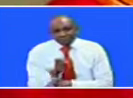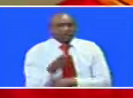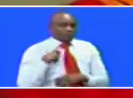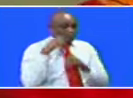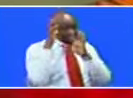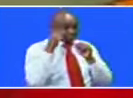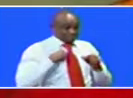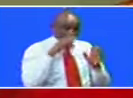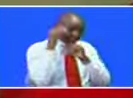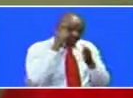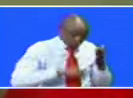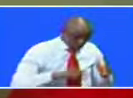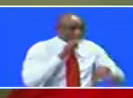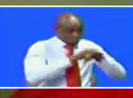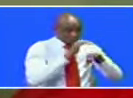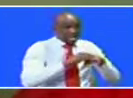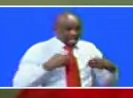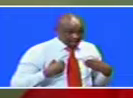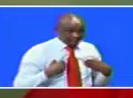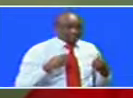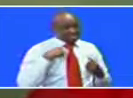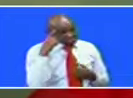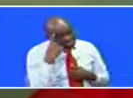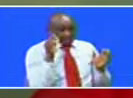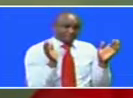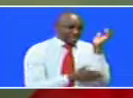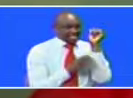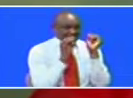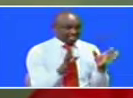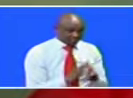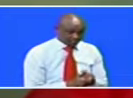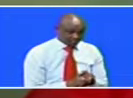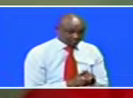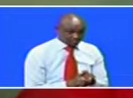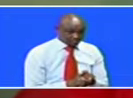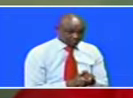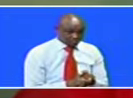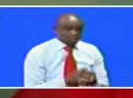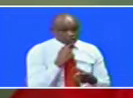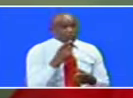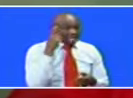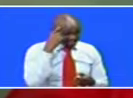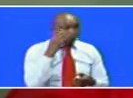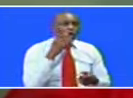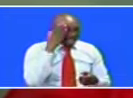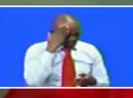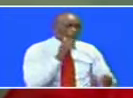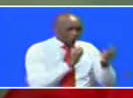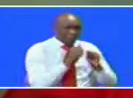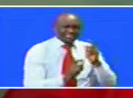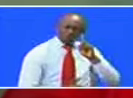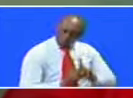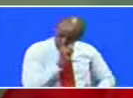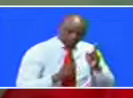Matarajio yangu ni mzuri, si dhani itaweza kuwa ni mbaya. Though kuna competition ile tight.